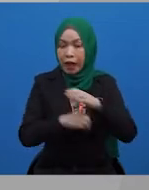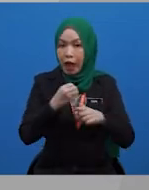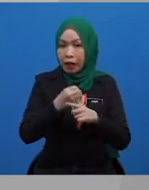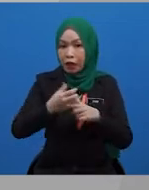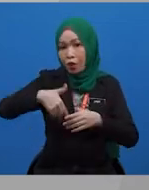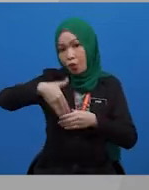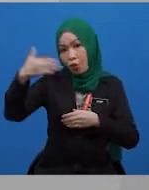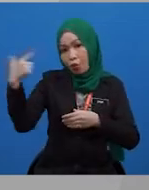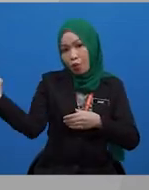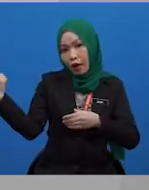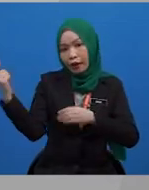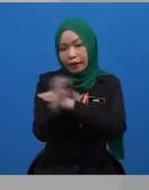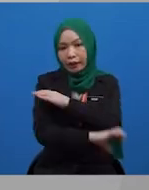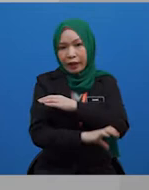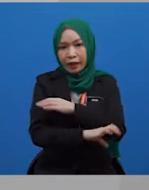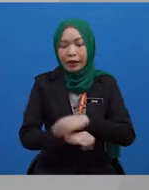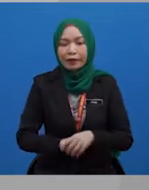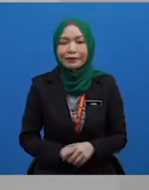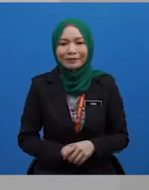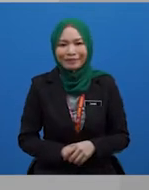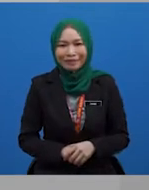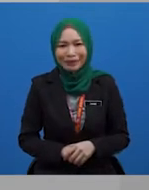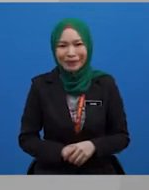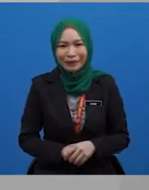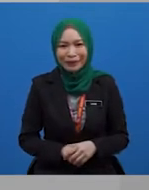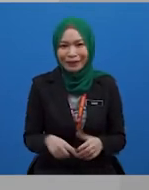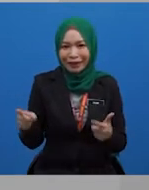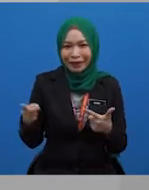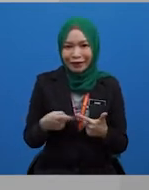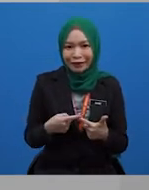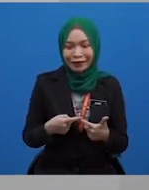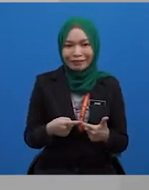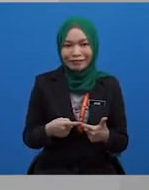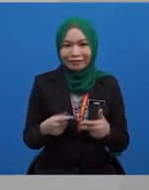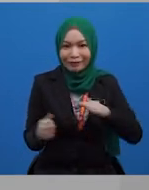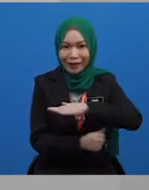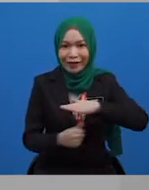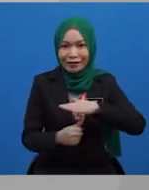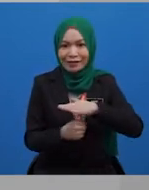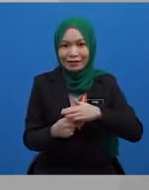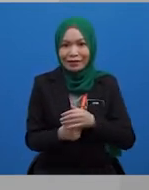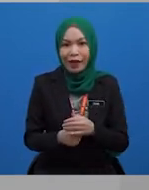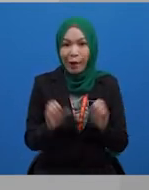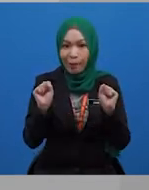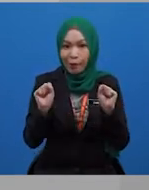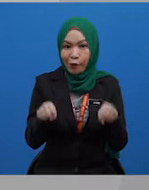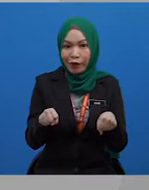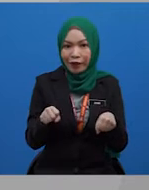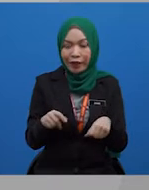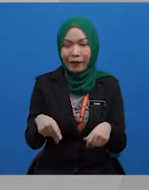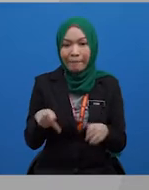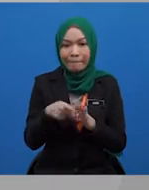Kedua, asas segmentasi ini membolehkan pemasar dapat memenuhi dan juga keperluan dan kehendak pengguna